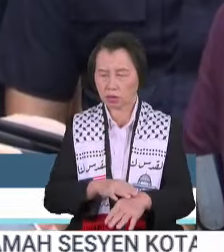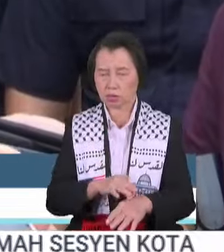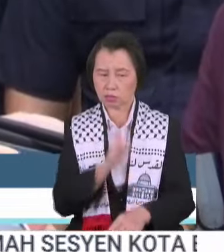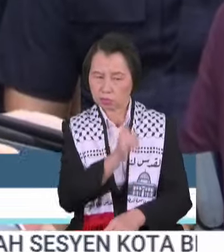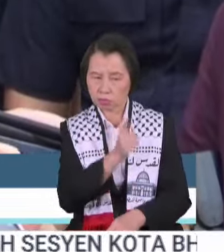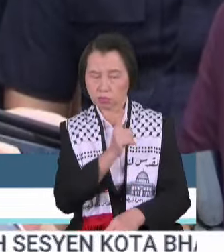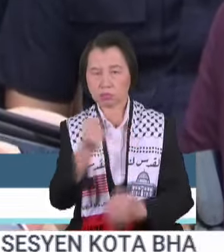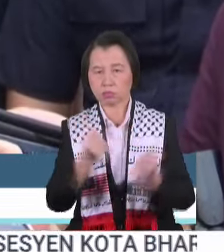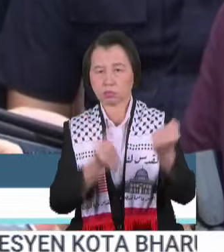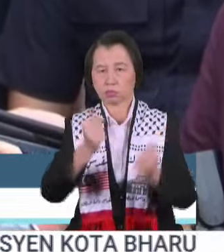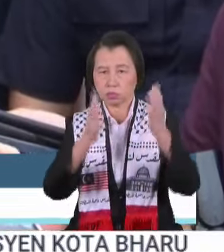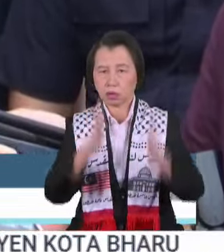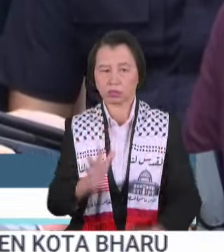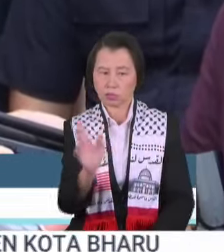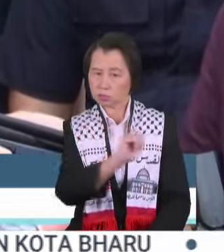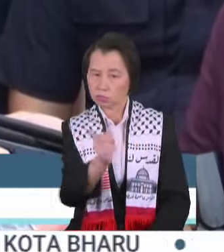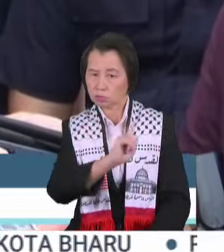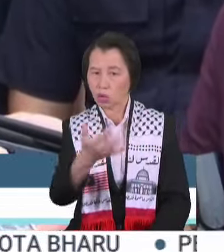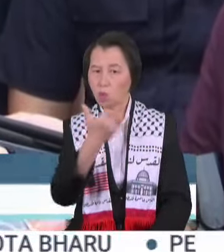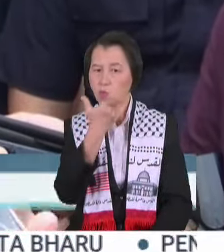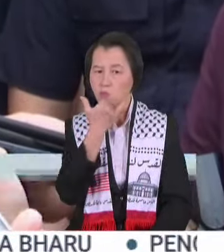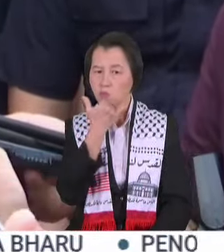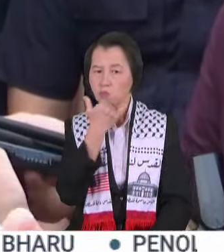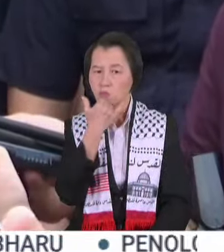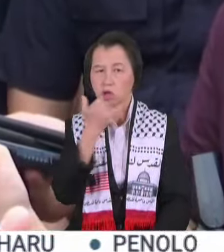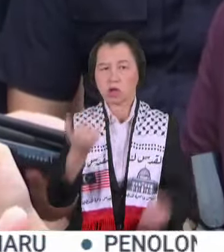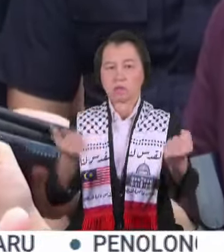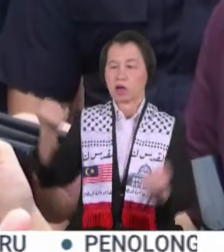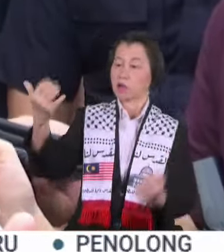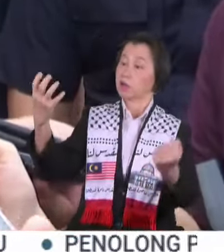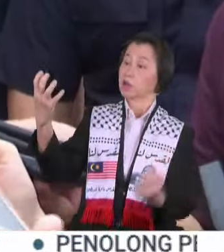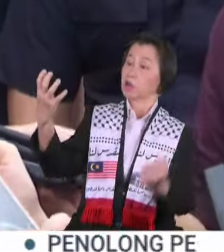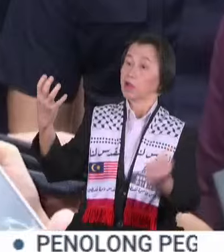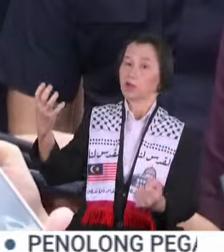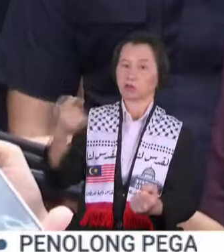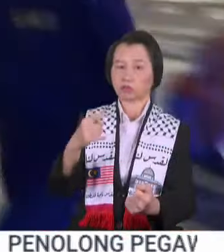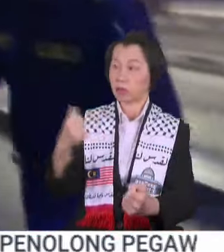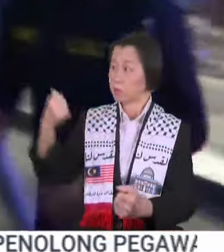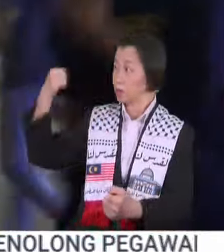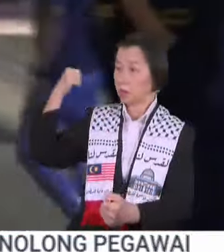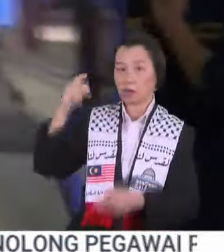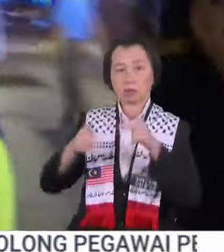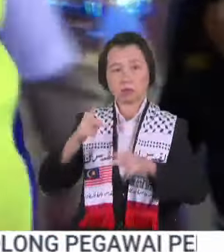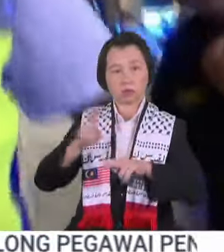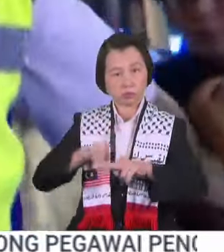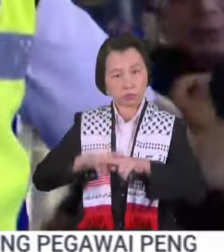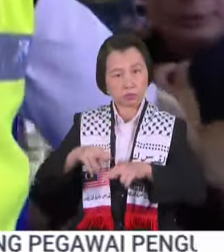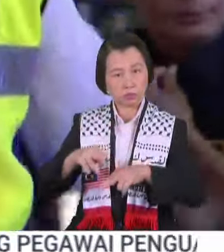pemandu-pemandu bas agar tidak melakukan kesalahan sebeginilah sebab dia membawa banyak nyawa.